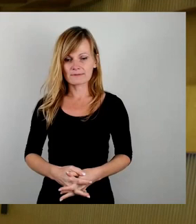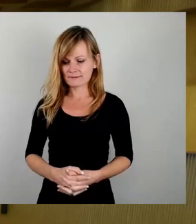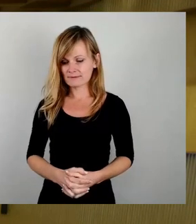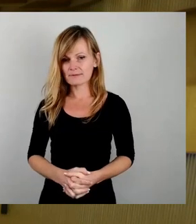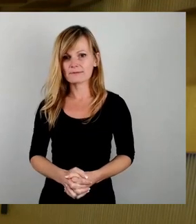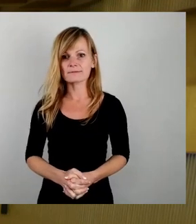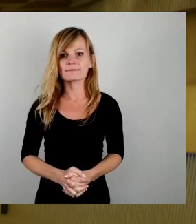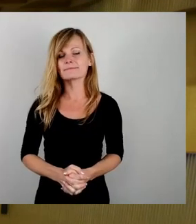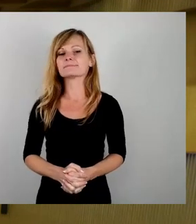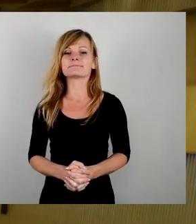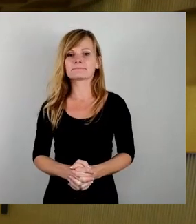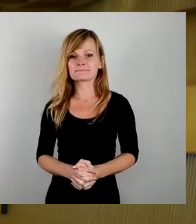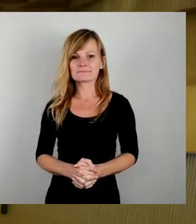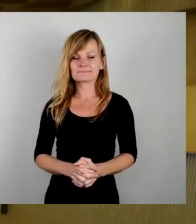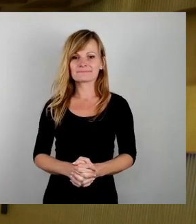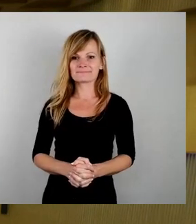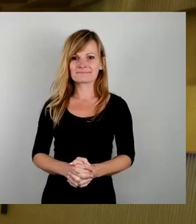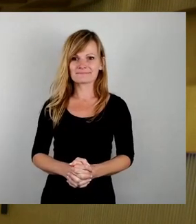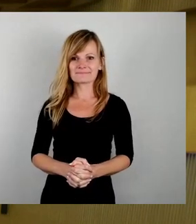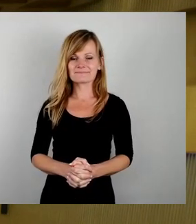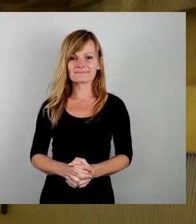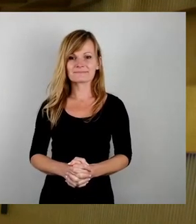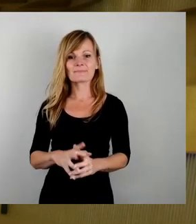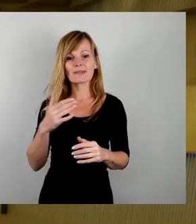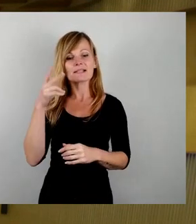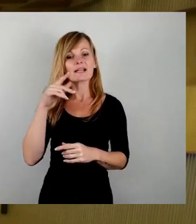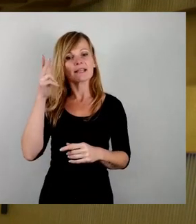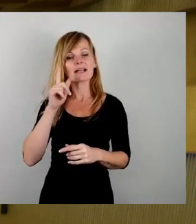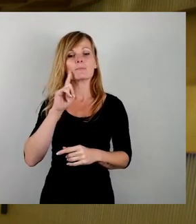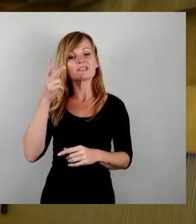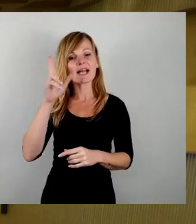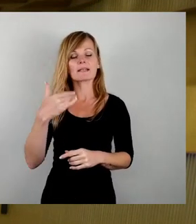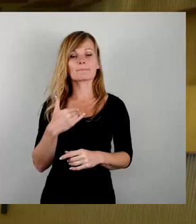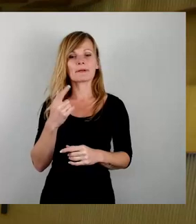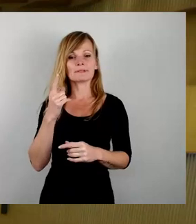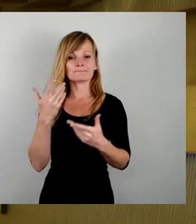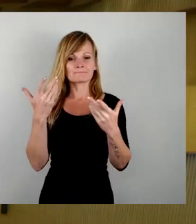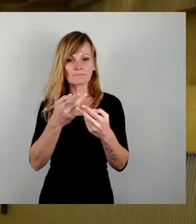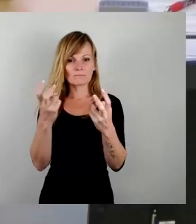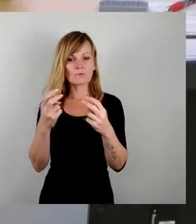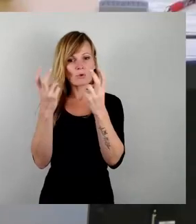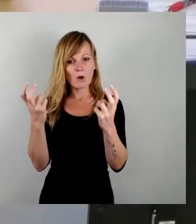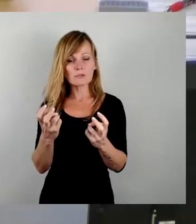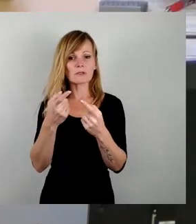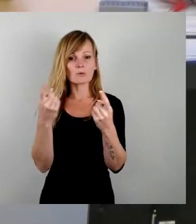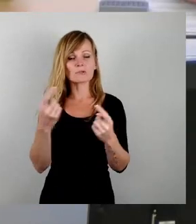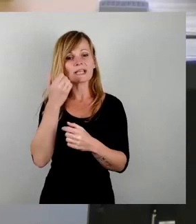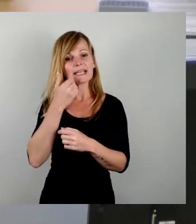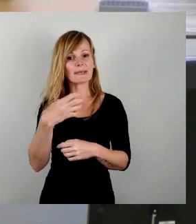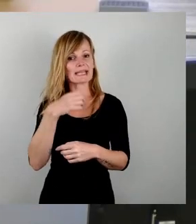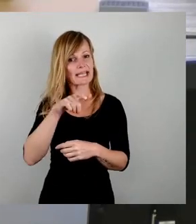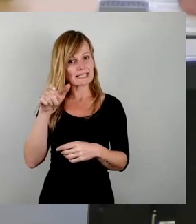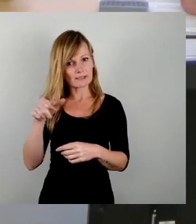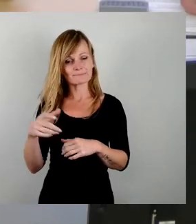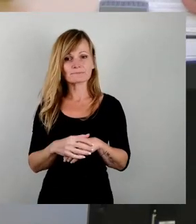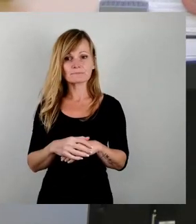Sehr geehrter Herr Oberbürgermeister, meine Damen und Herren, meine Damen und Herren zu Hause, liebe Dresdner, wir haben vorhin